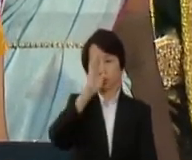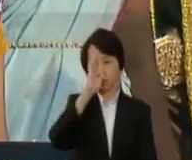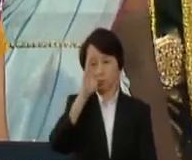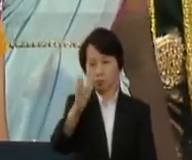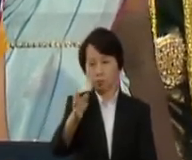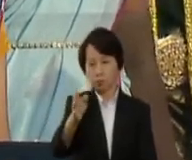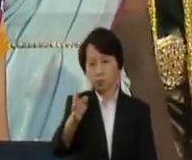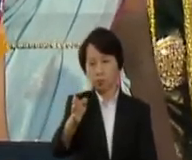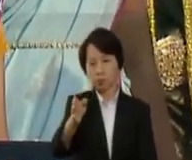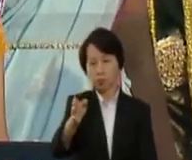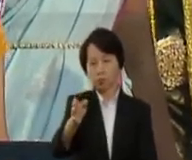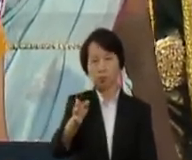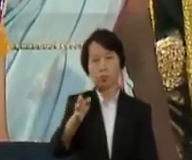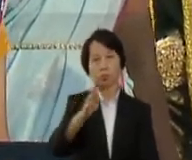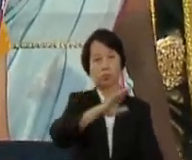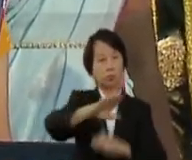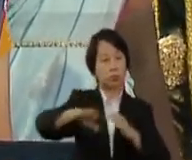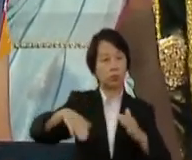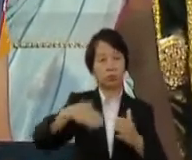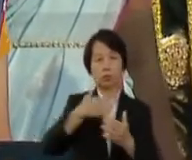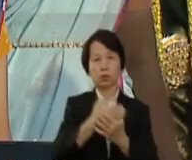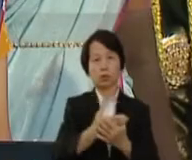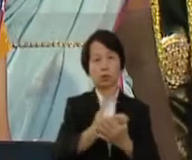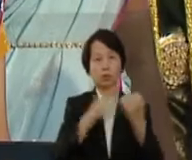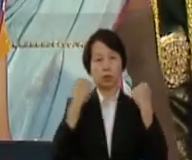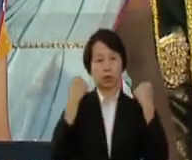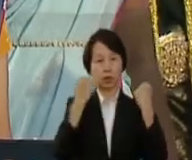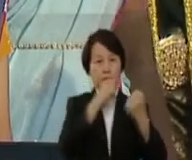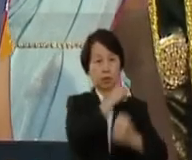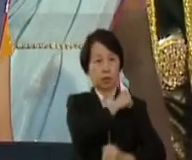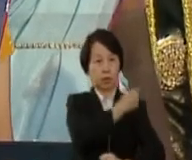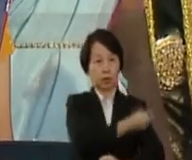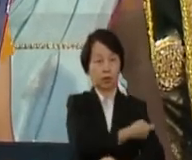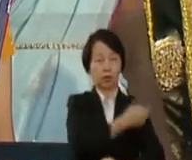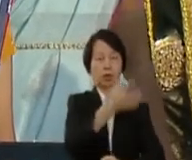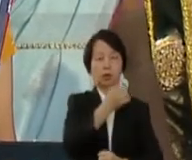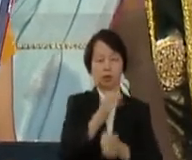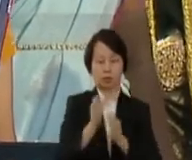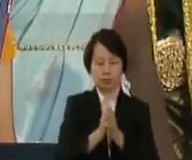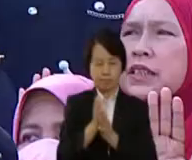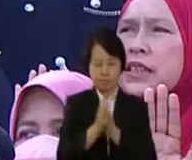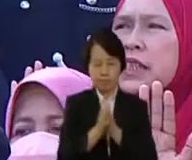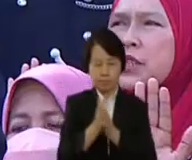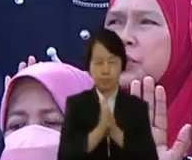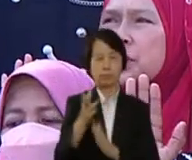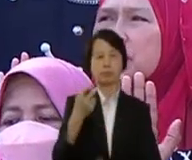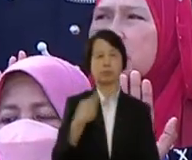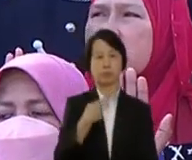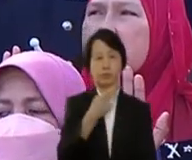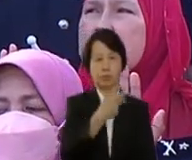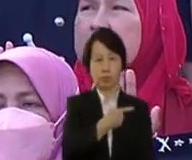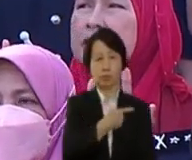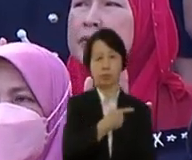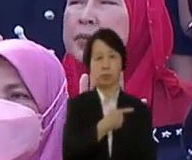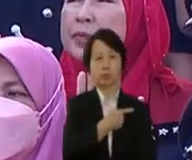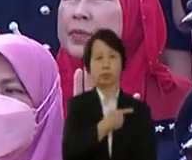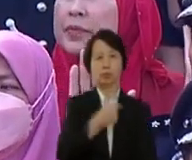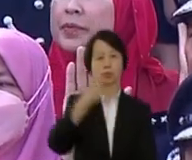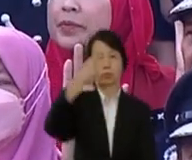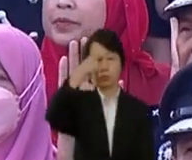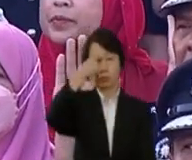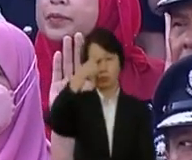akan menumpukan seluruh tenaga dan usaha kami,